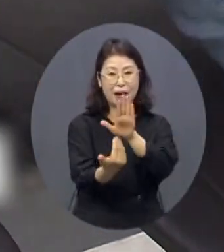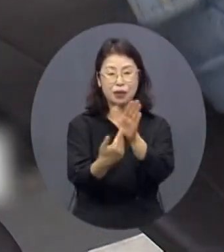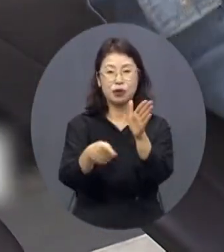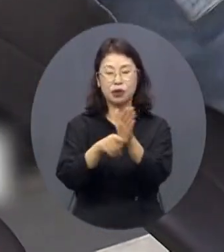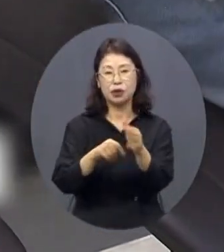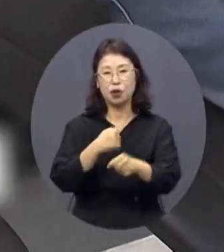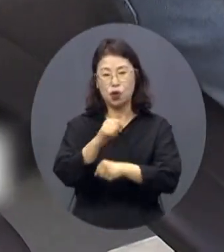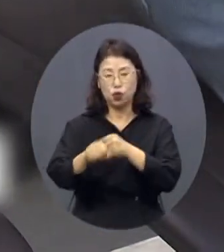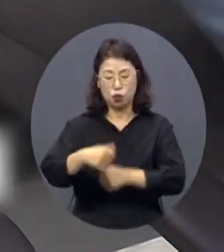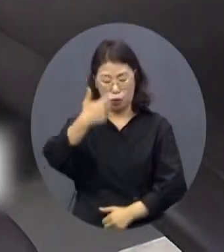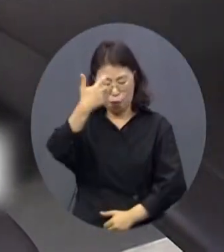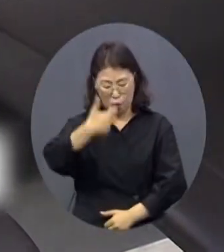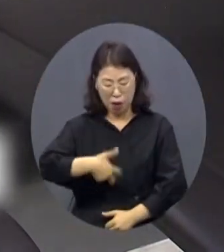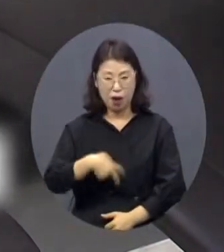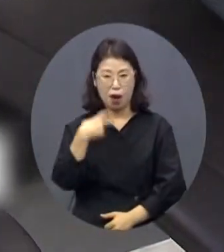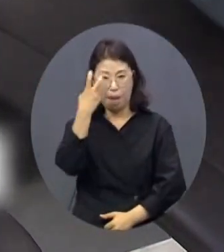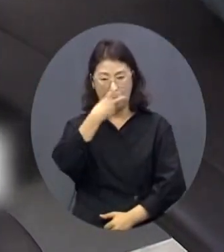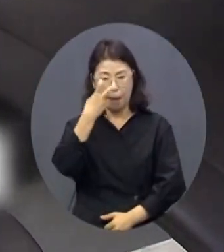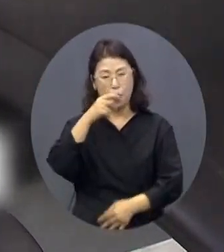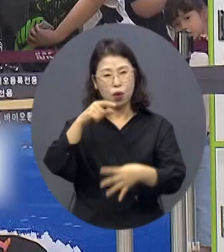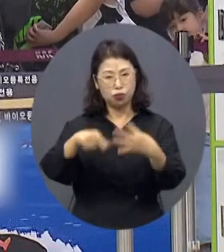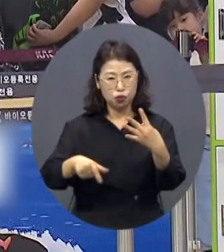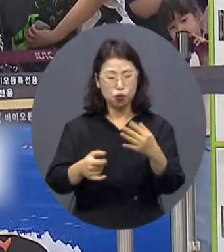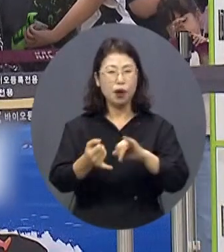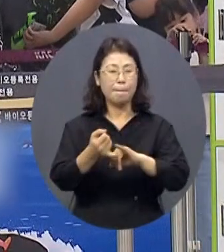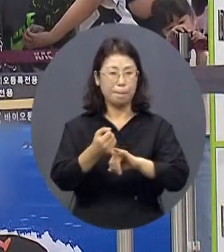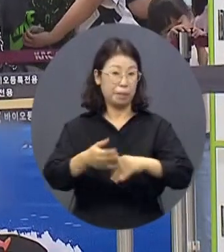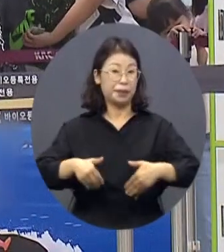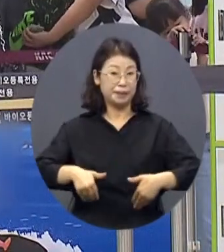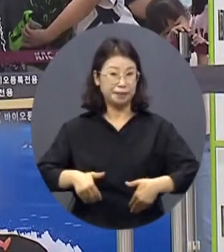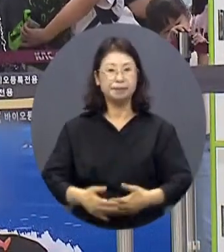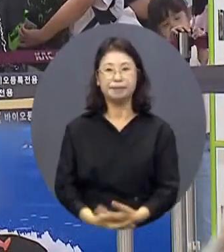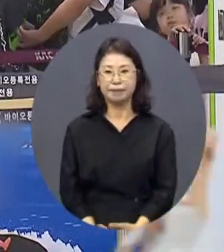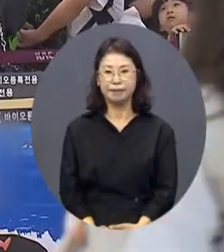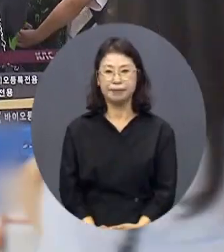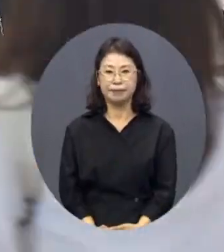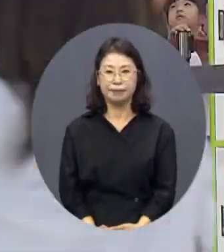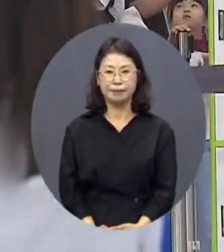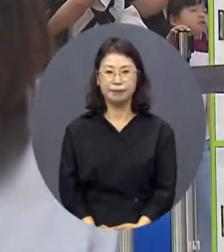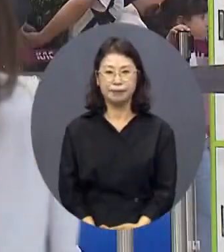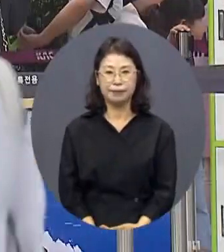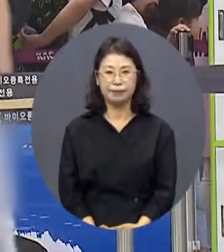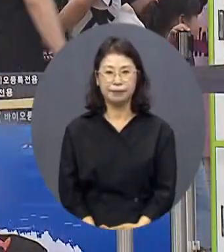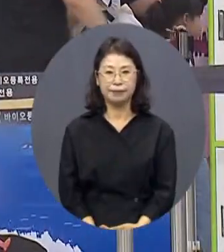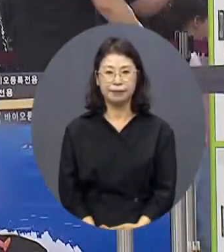반려동물 보안 검색 방법에 대한 고민이 필요해 보입니다. MBC 뉴스 김하은입니다.